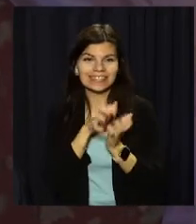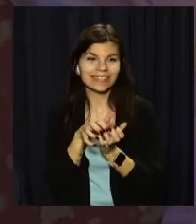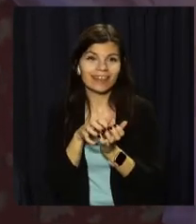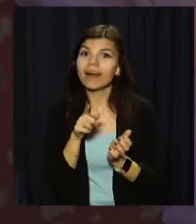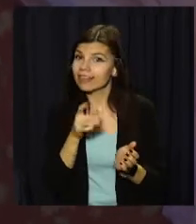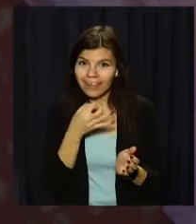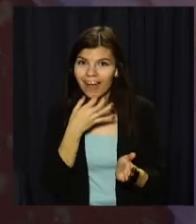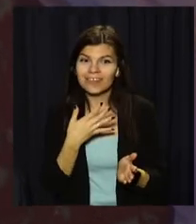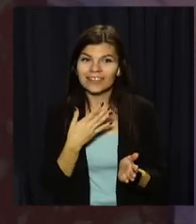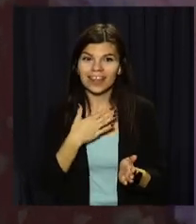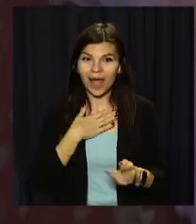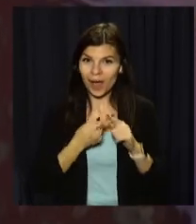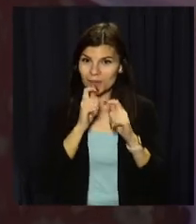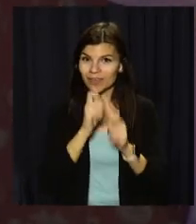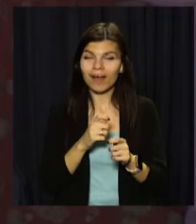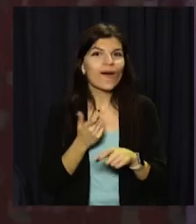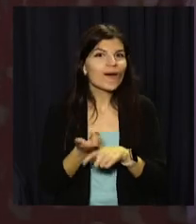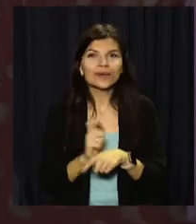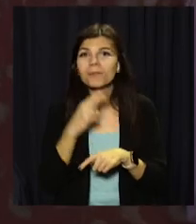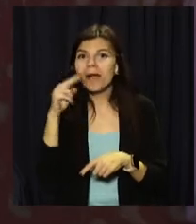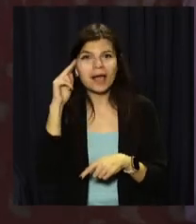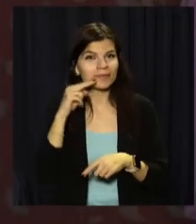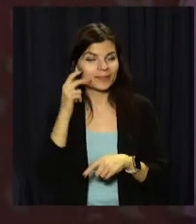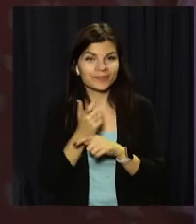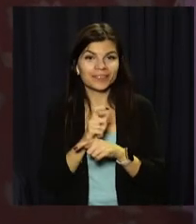Тебе нравится наш подарок? Очень, папочка.